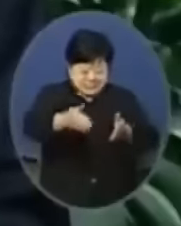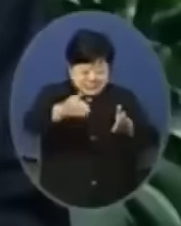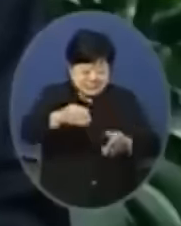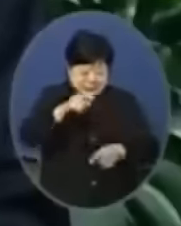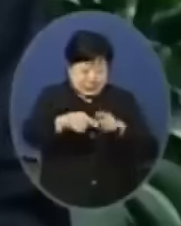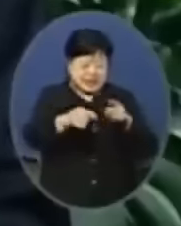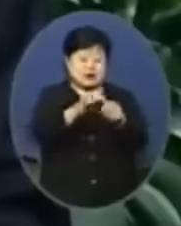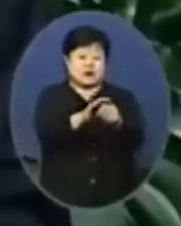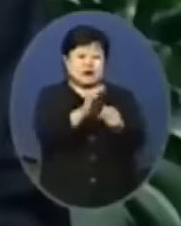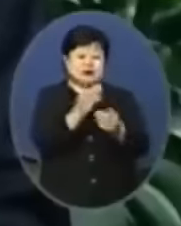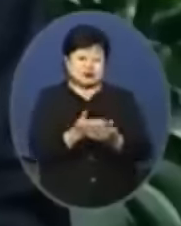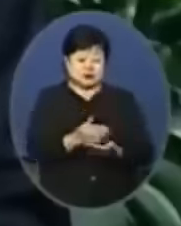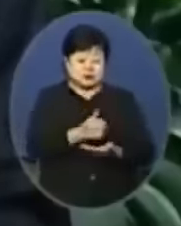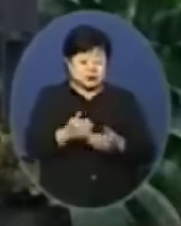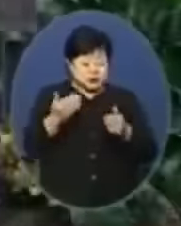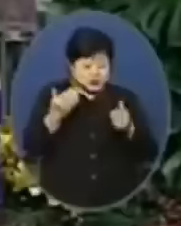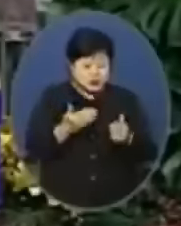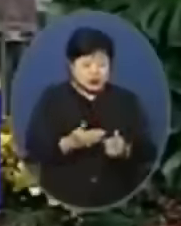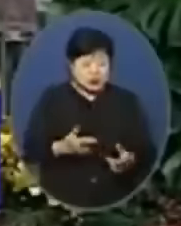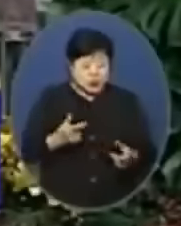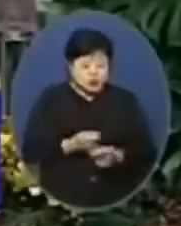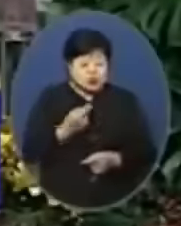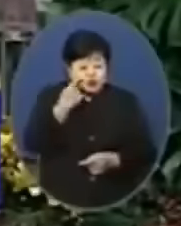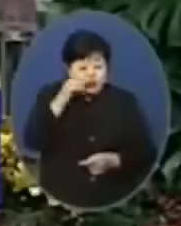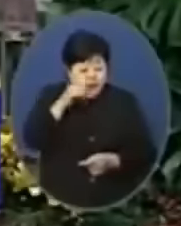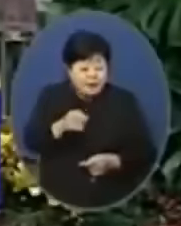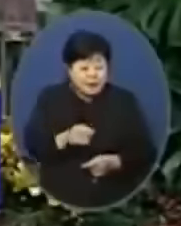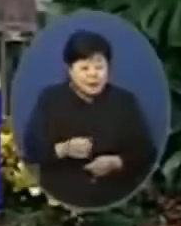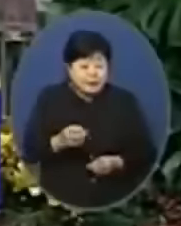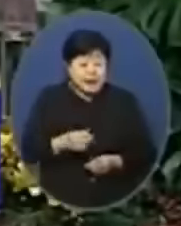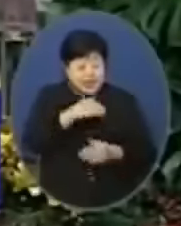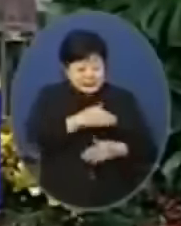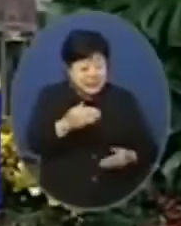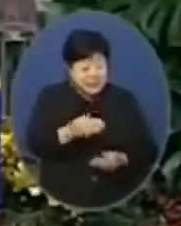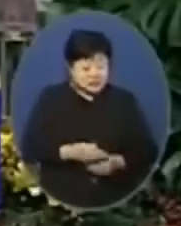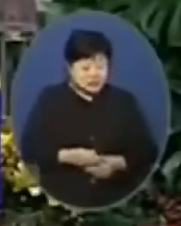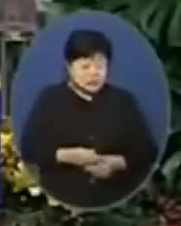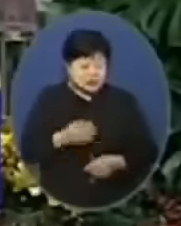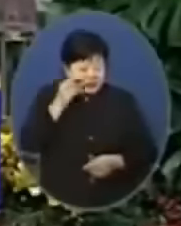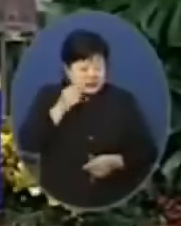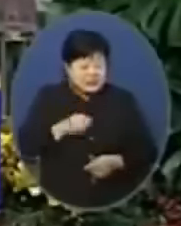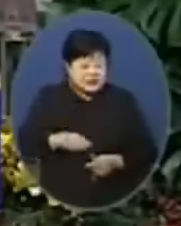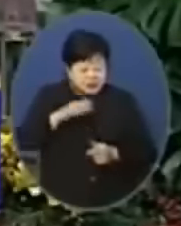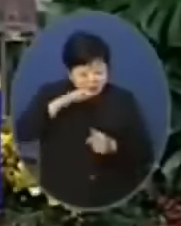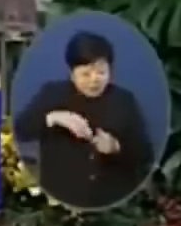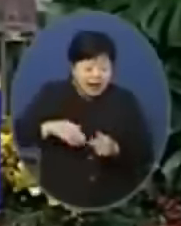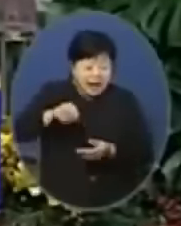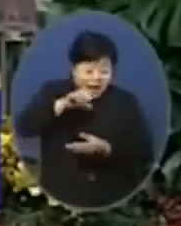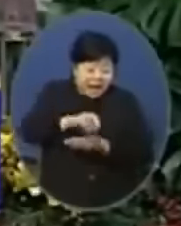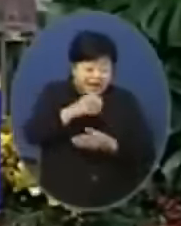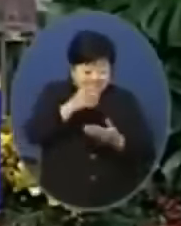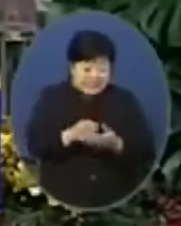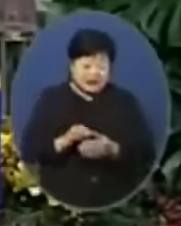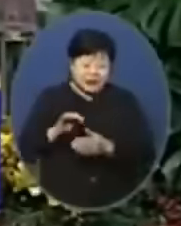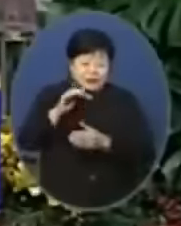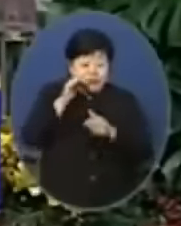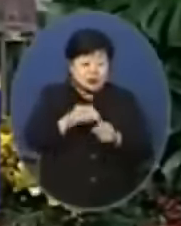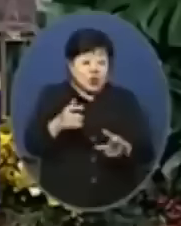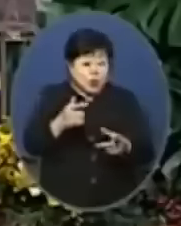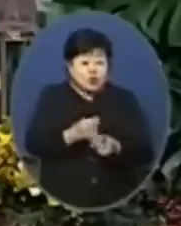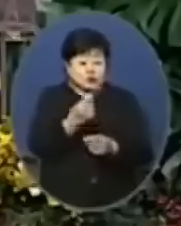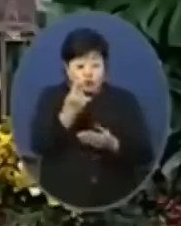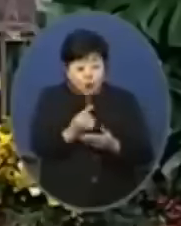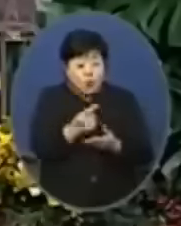해주신다. 주께서 내 원수의 목전에서 내게 상을 차려주시고 기름을 머리에 부어 내 잔이 넘치게 하시나이다. 원수가